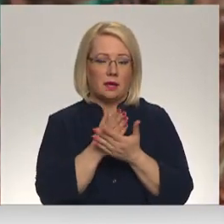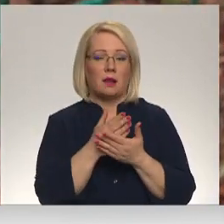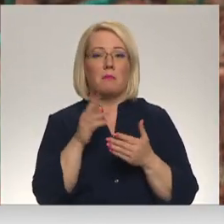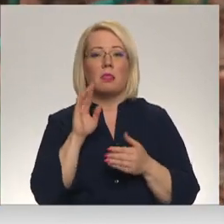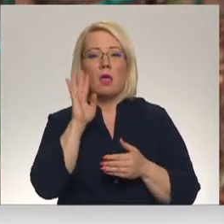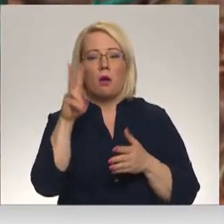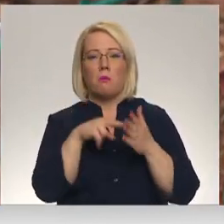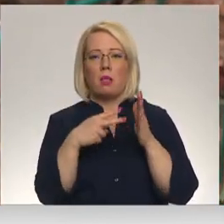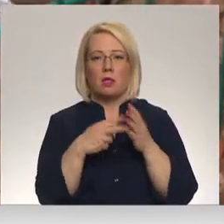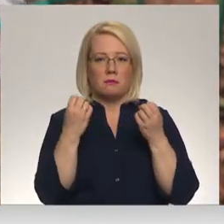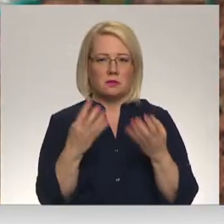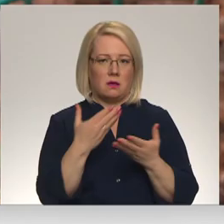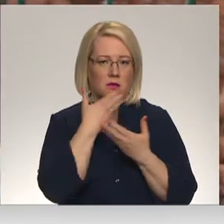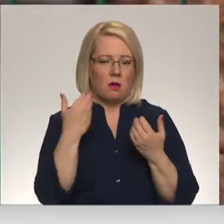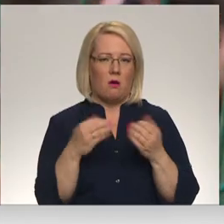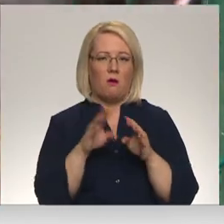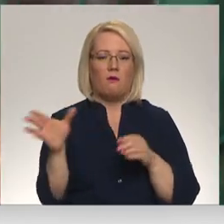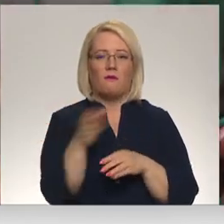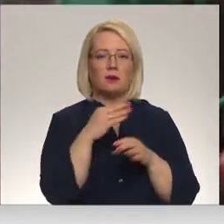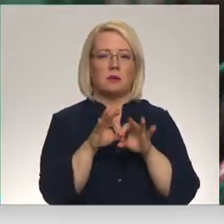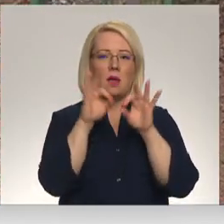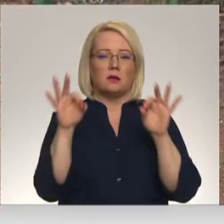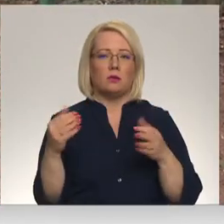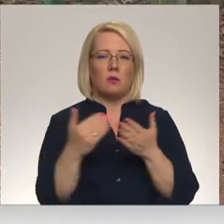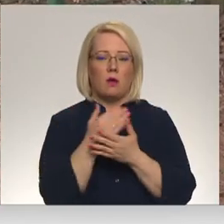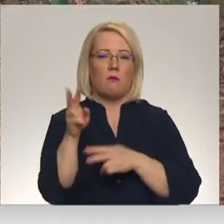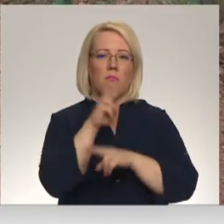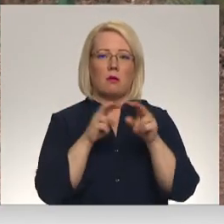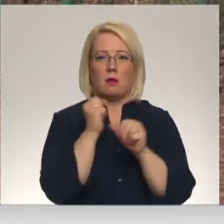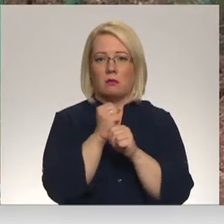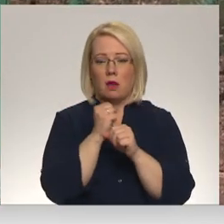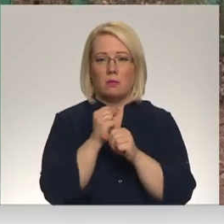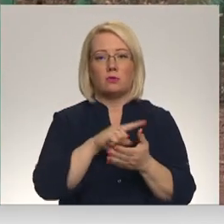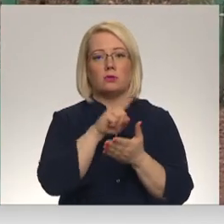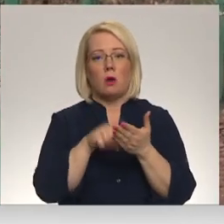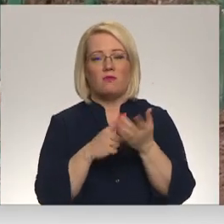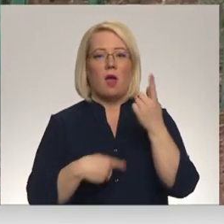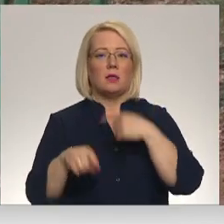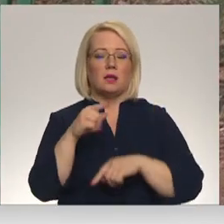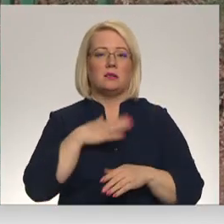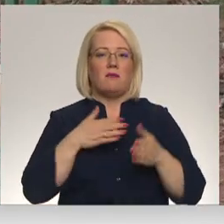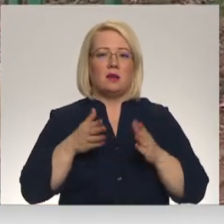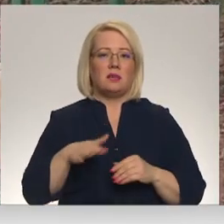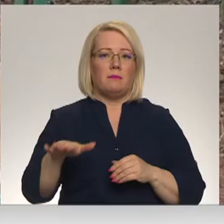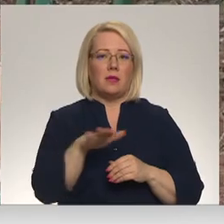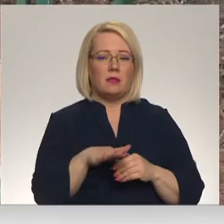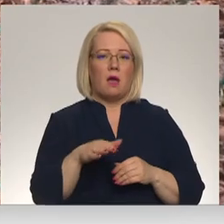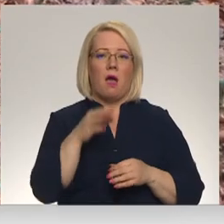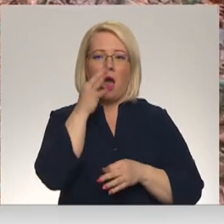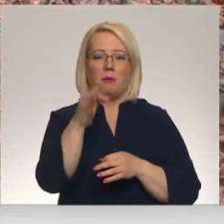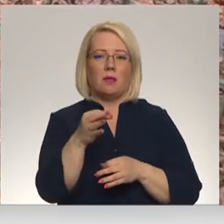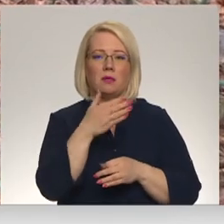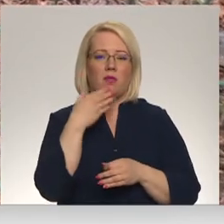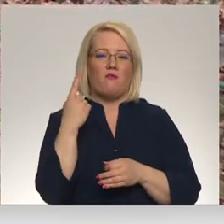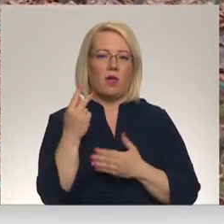gan skaidrības nav. Viss esot jāsāk no sākuma, tiekot meklēts darbs, bet uz jautājumu atgriezīsies dzimtenē, atbilde nav viennozīmīga.